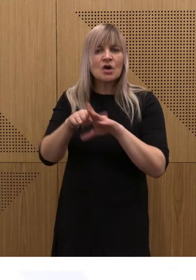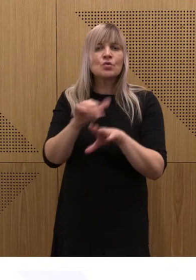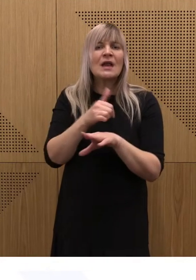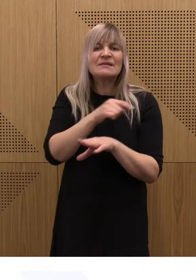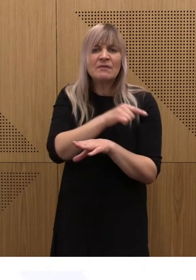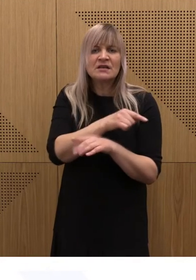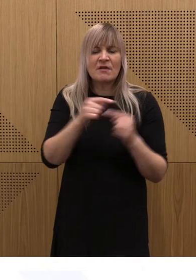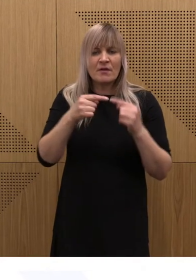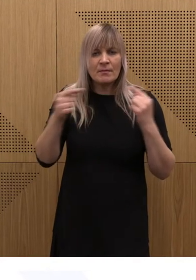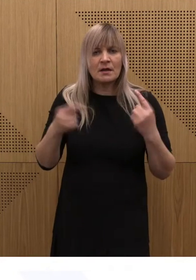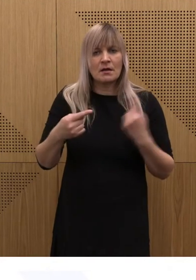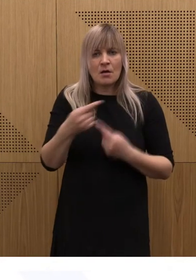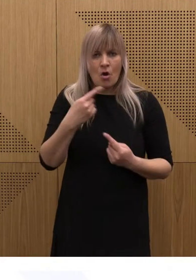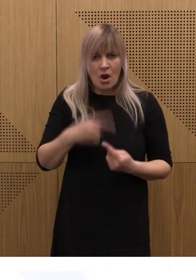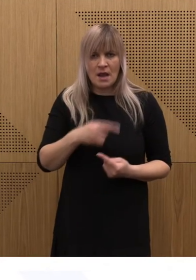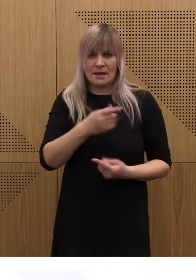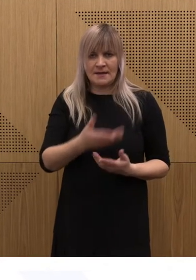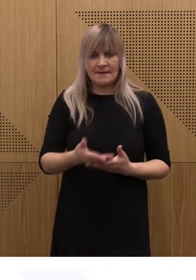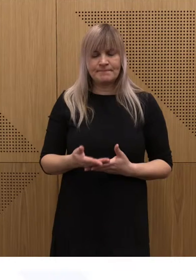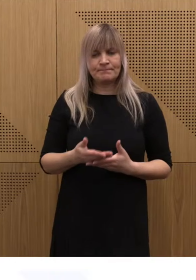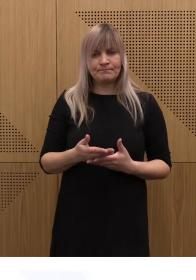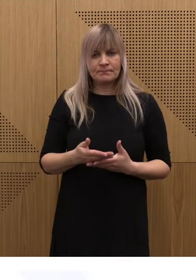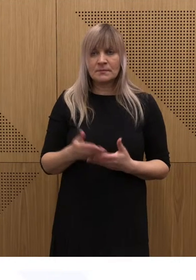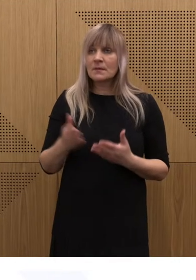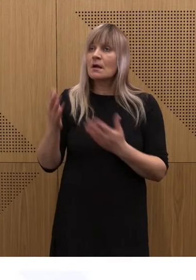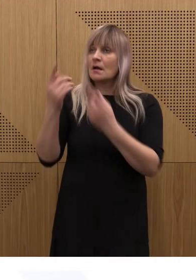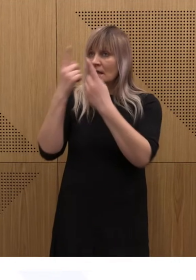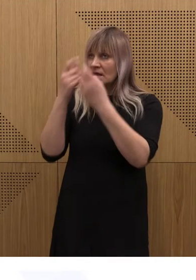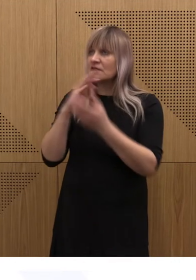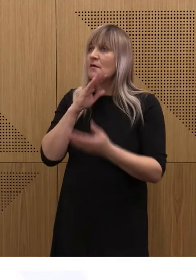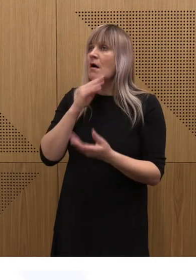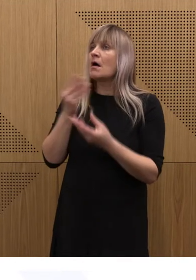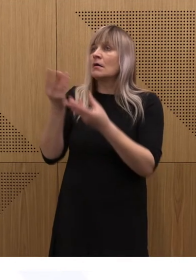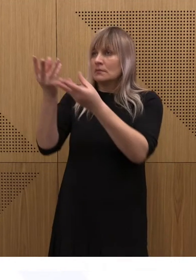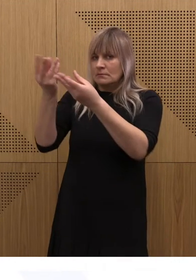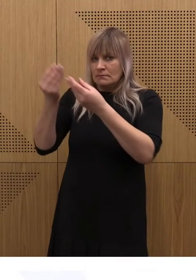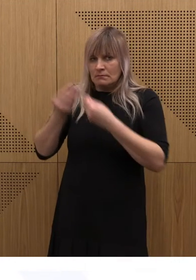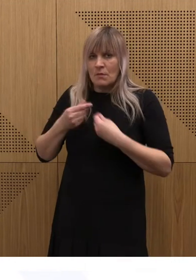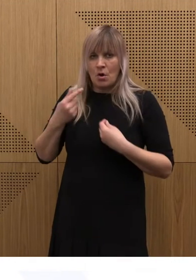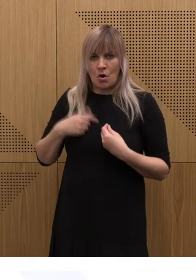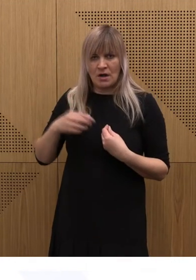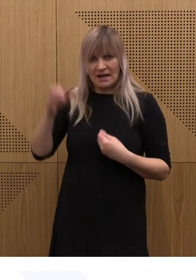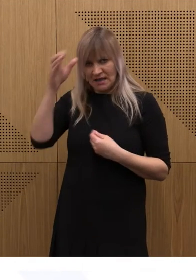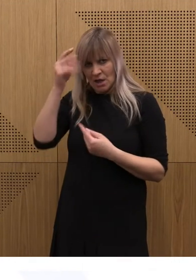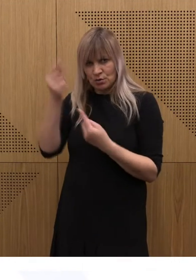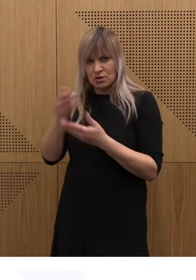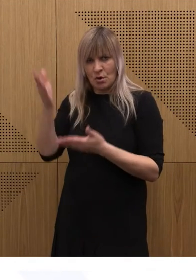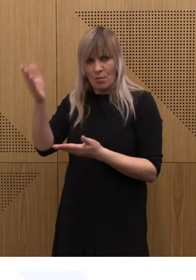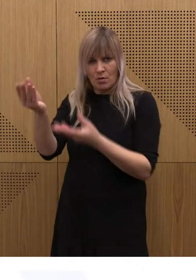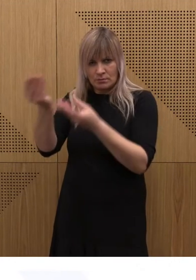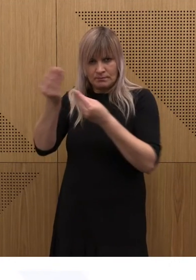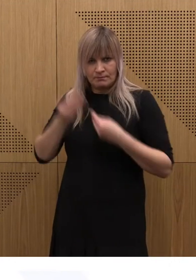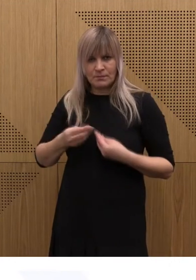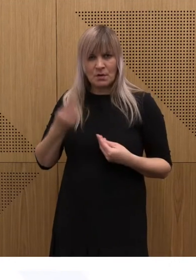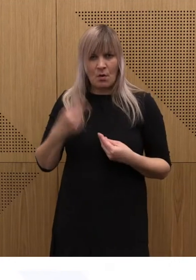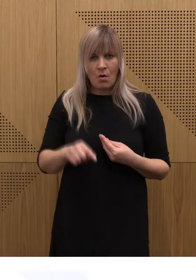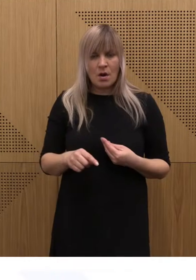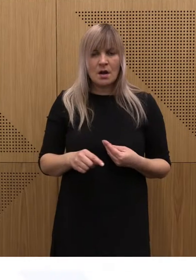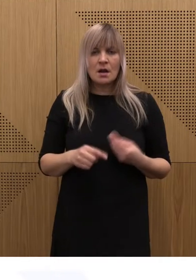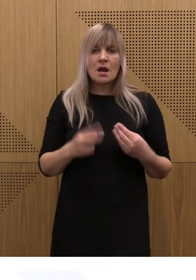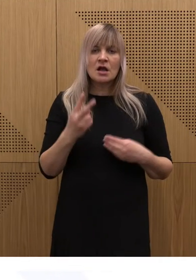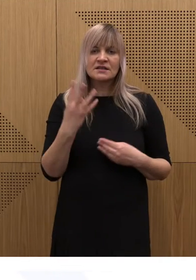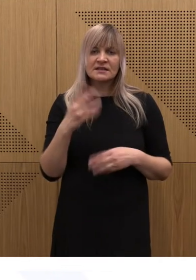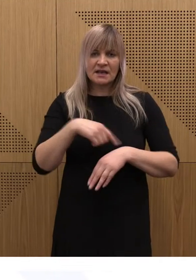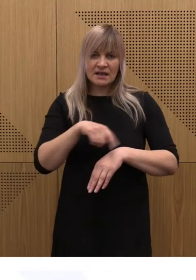esmaspäeval . me võtsime selle info kõik teadmiseks ja ma ütleks , et vähem kui siis ütleme